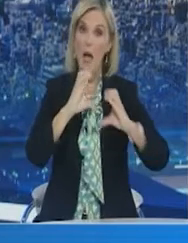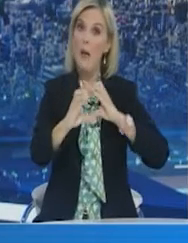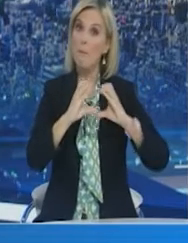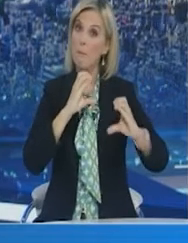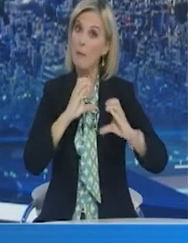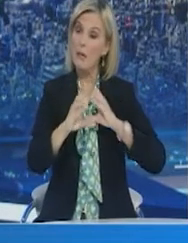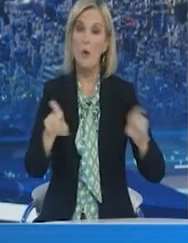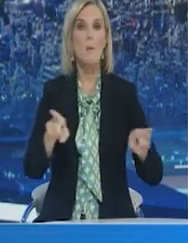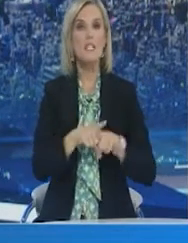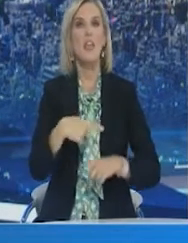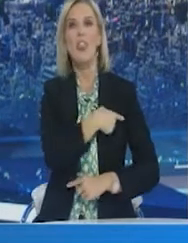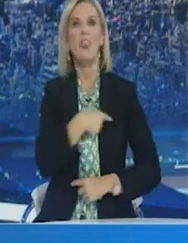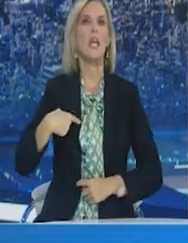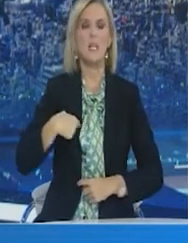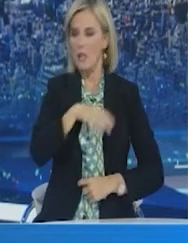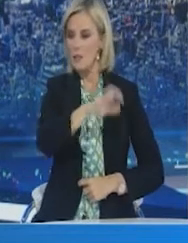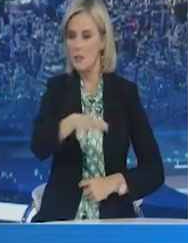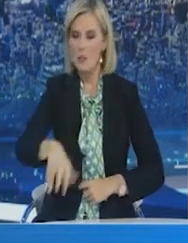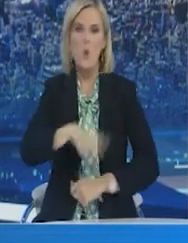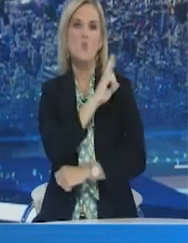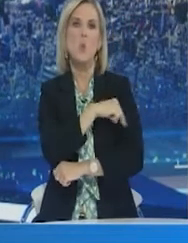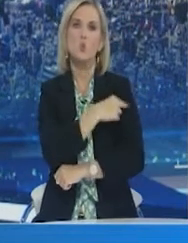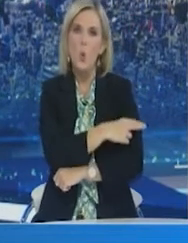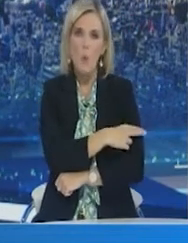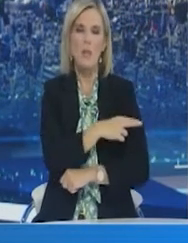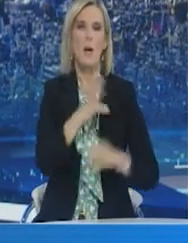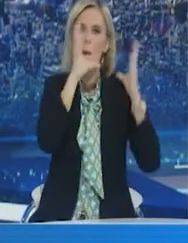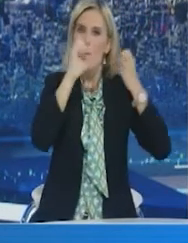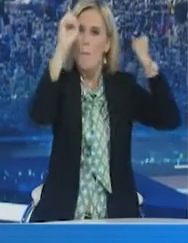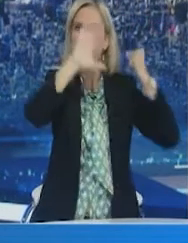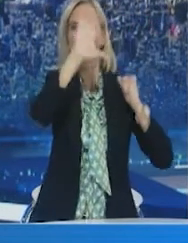με τους διοικητές των νοσοκομείων, τους διοικητές των υγειονομικών περιφερειών,